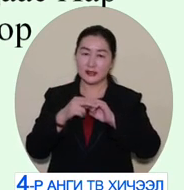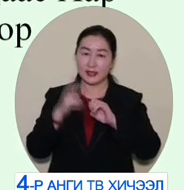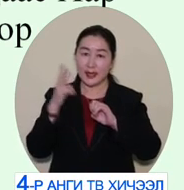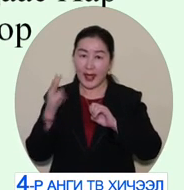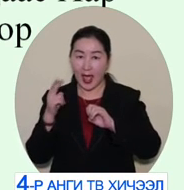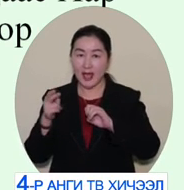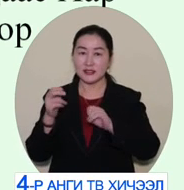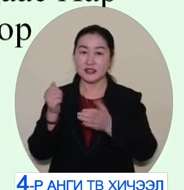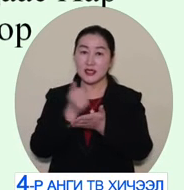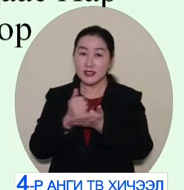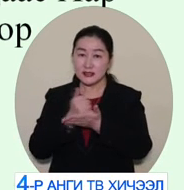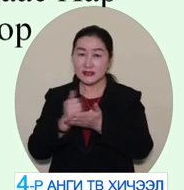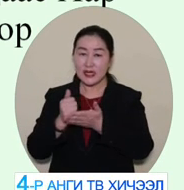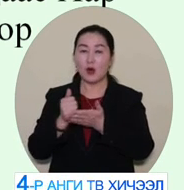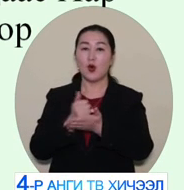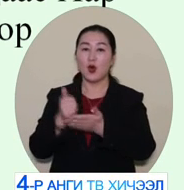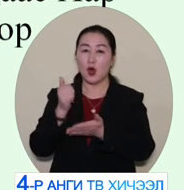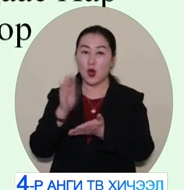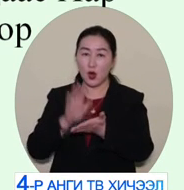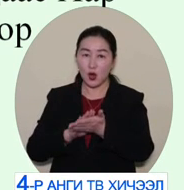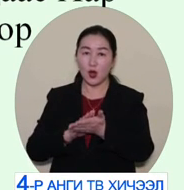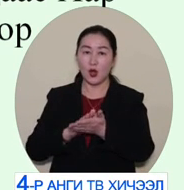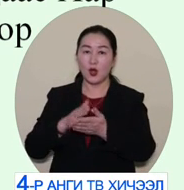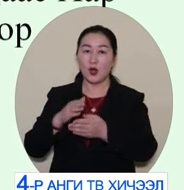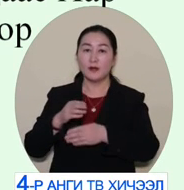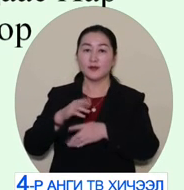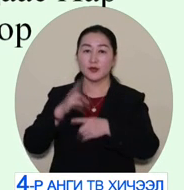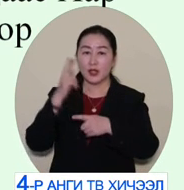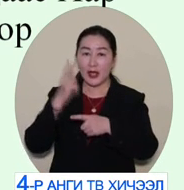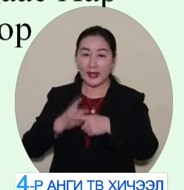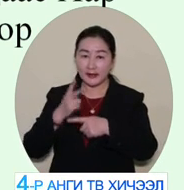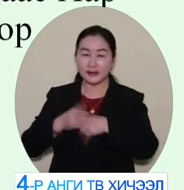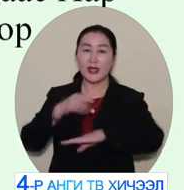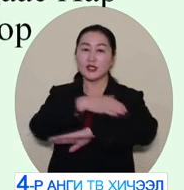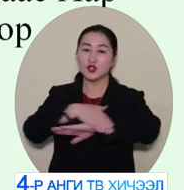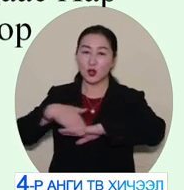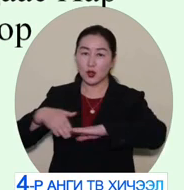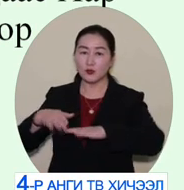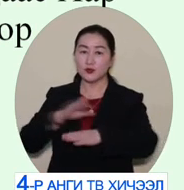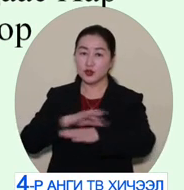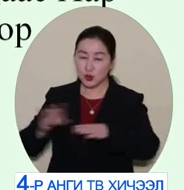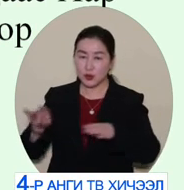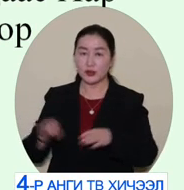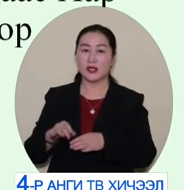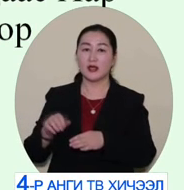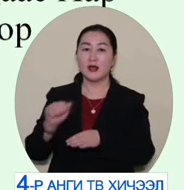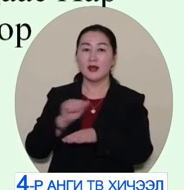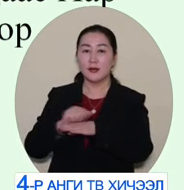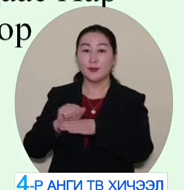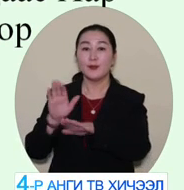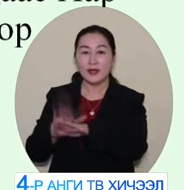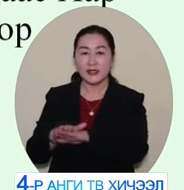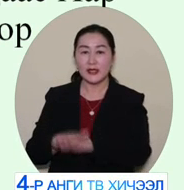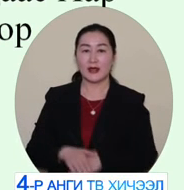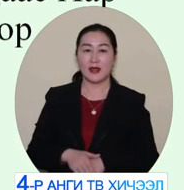жижигвтер цаас, тавд нь өнгийн бульмастер, хайч, цаву, харандаа, шугам